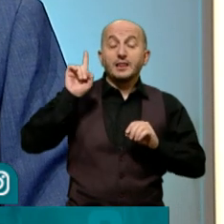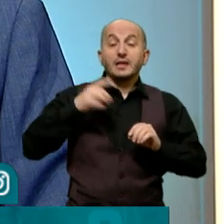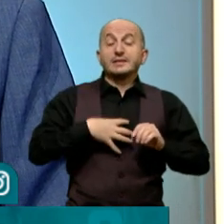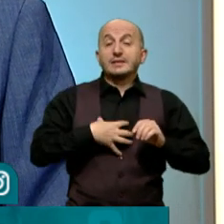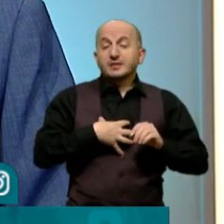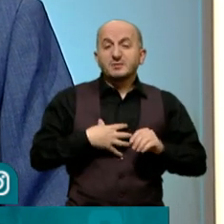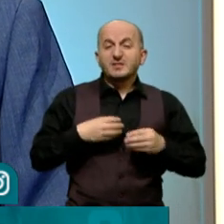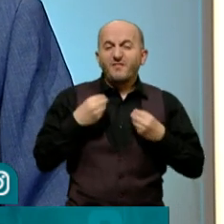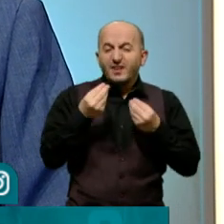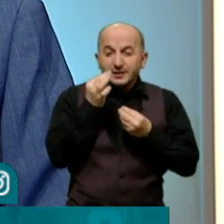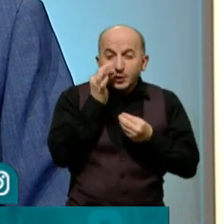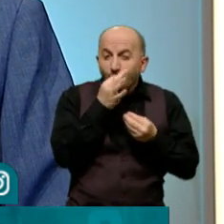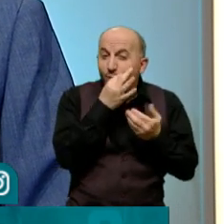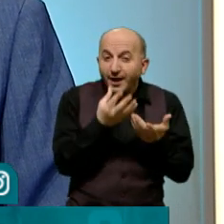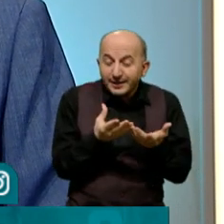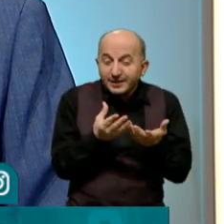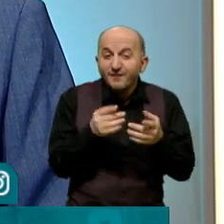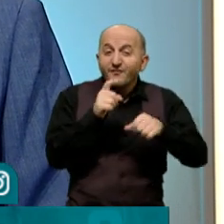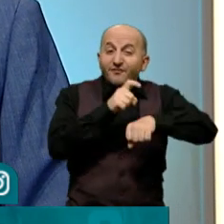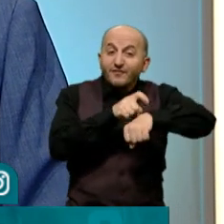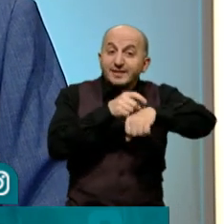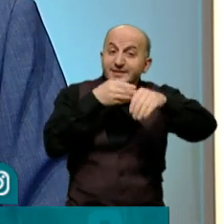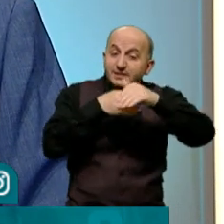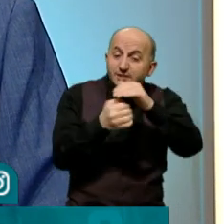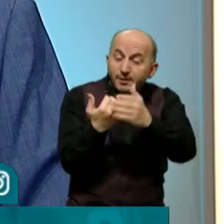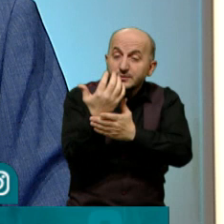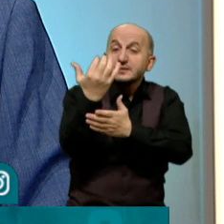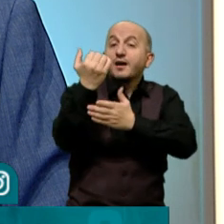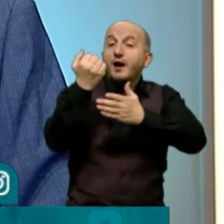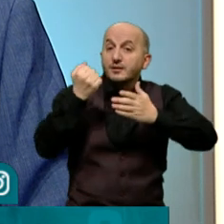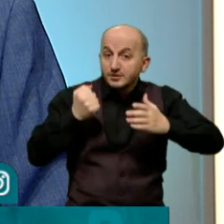getirdiği ruhsat şudur. Vakit girince abdestini alacak.